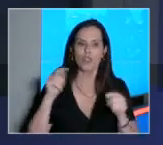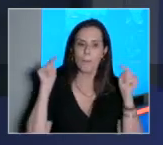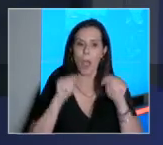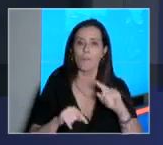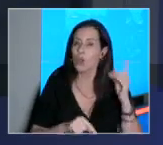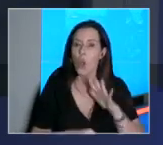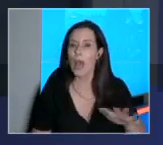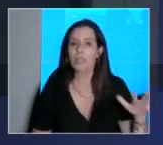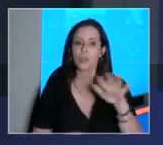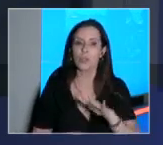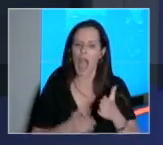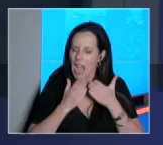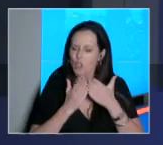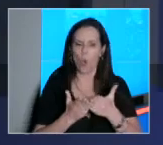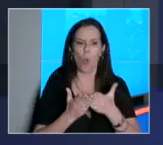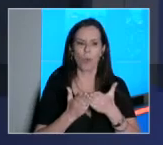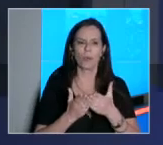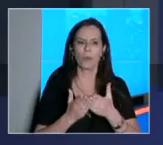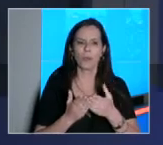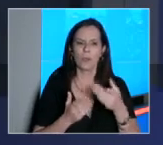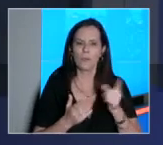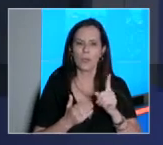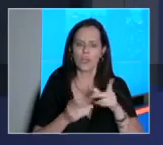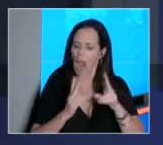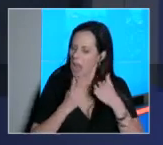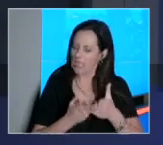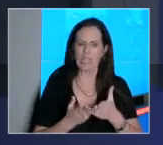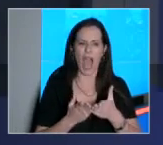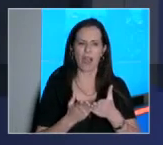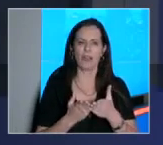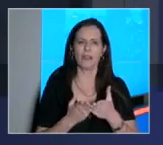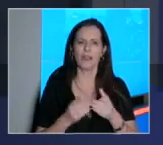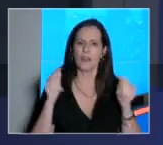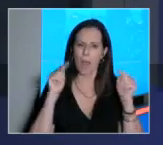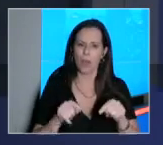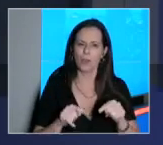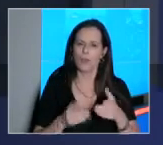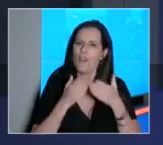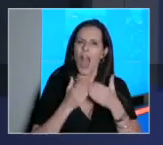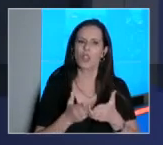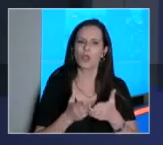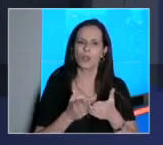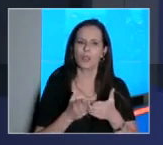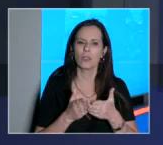באו, בכל האזור, עזרו. מי שיכל לסייע, באו ועזרו,